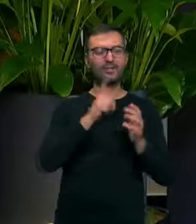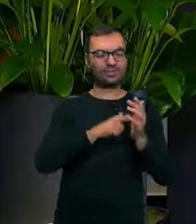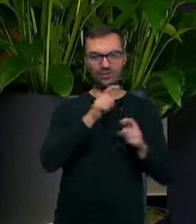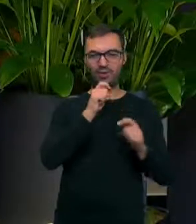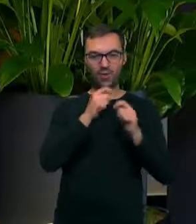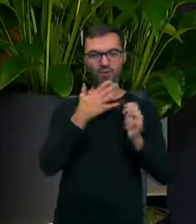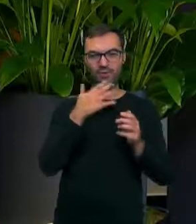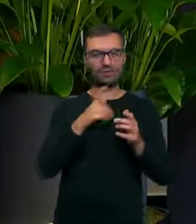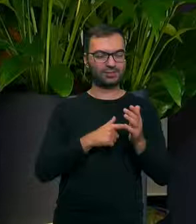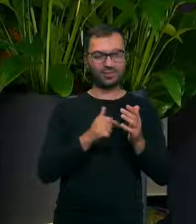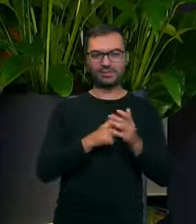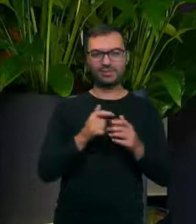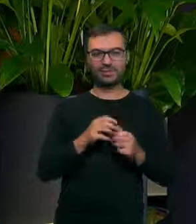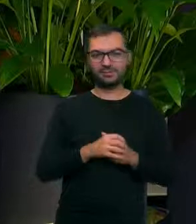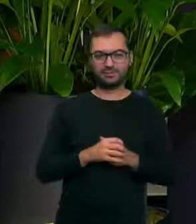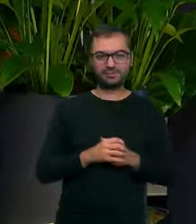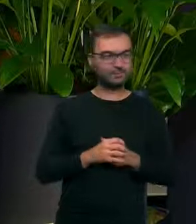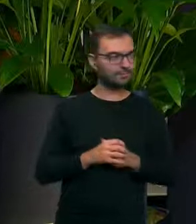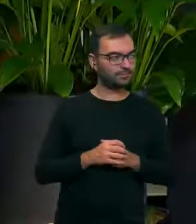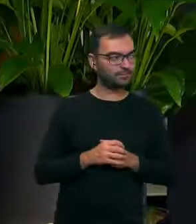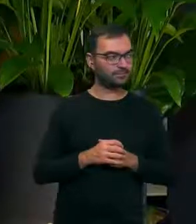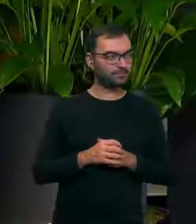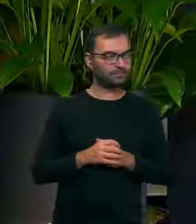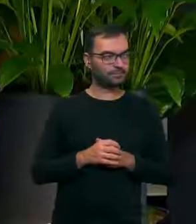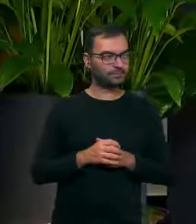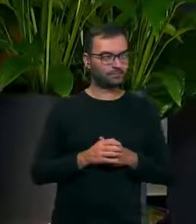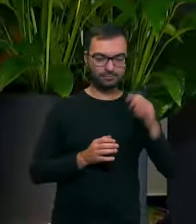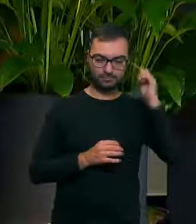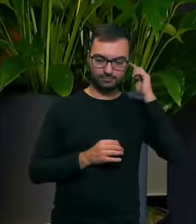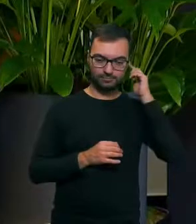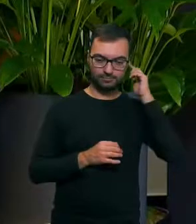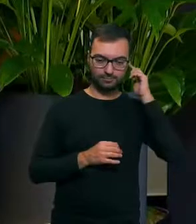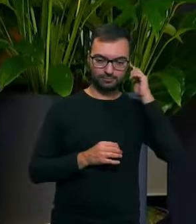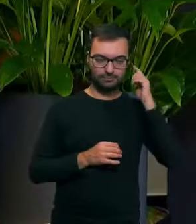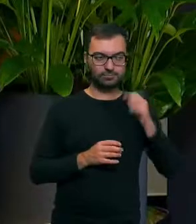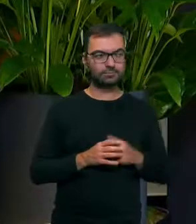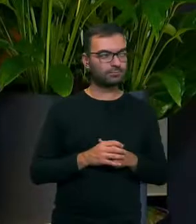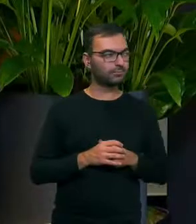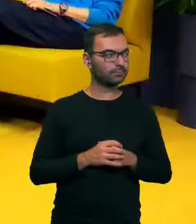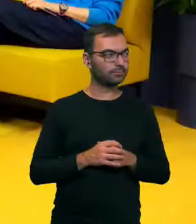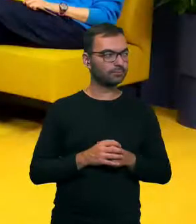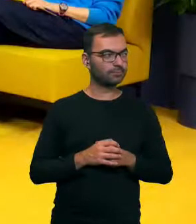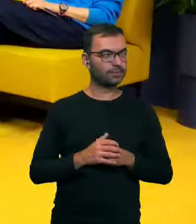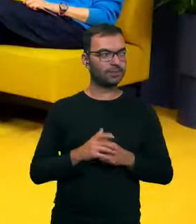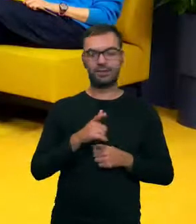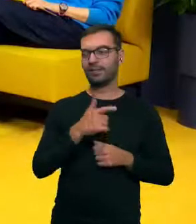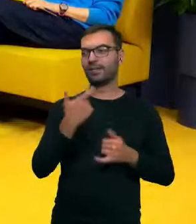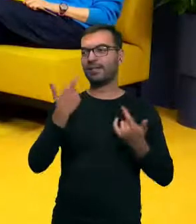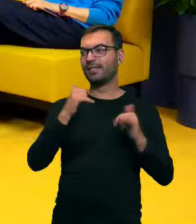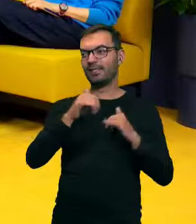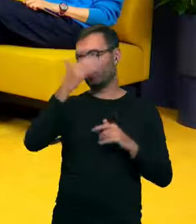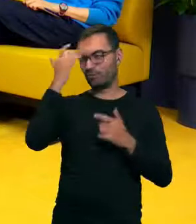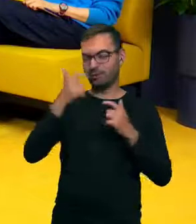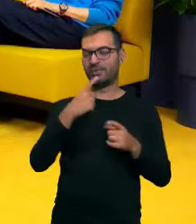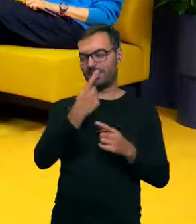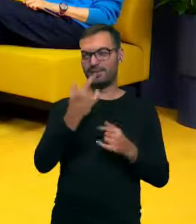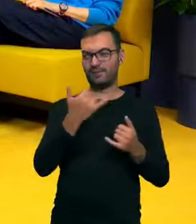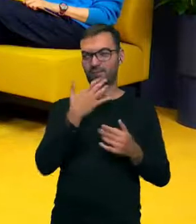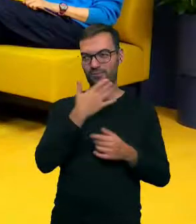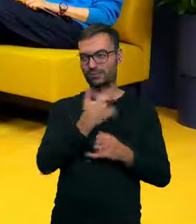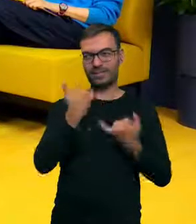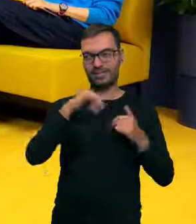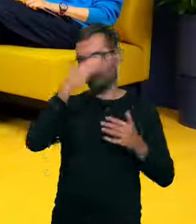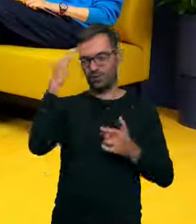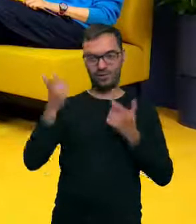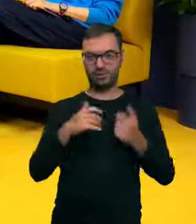więc mam wrażenie, że... ale to, Sam sobie często odpowiadasz, że nic innego nie potrafisz robić. No właśnie.